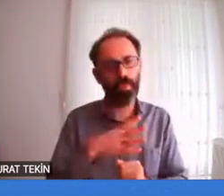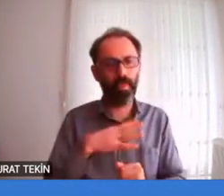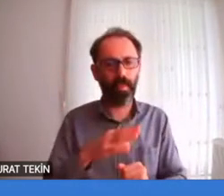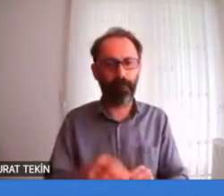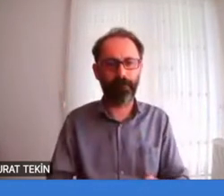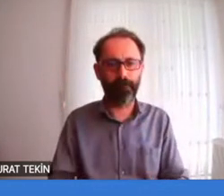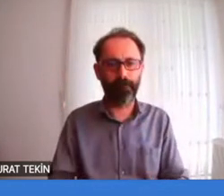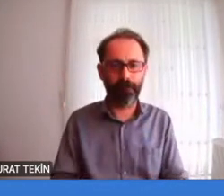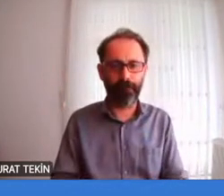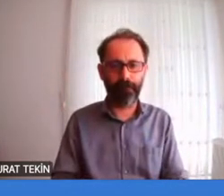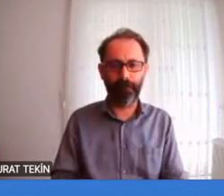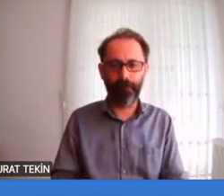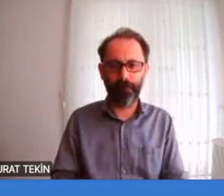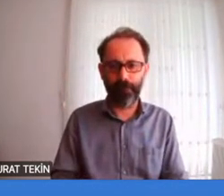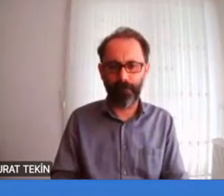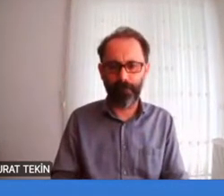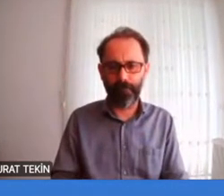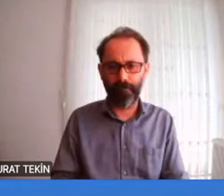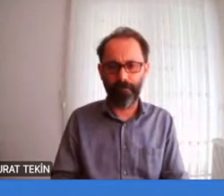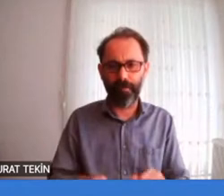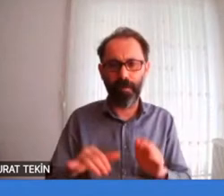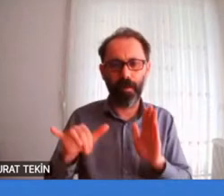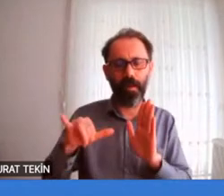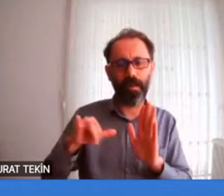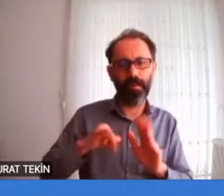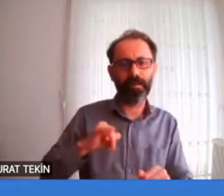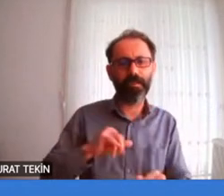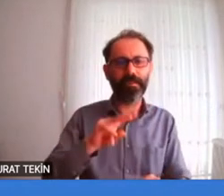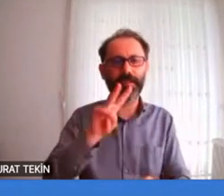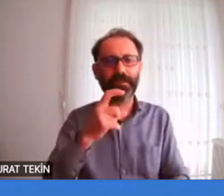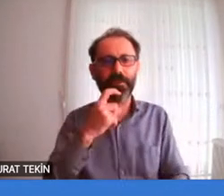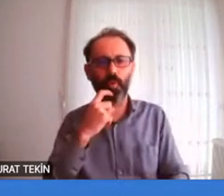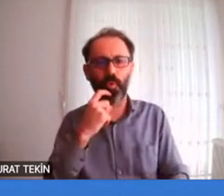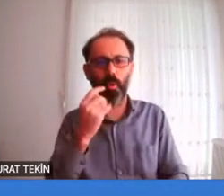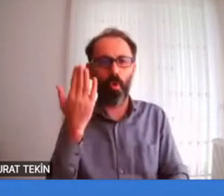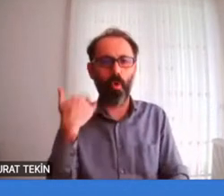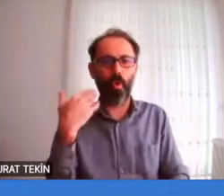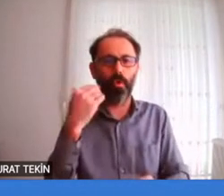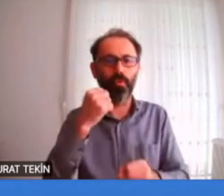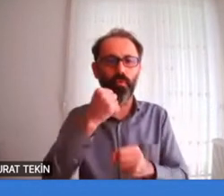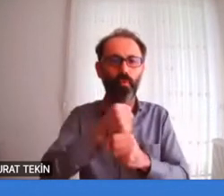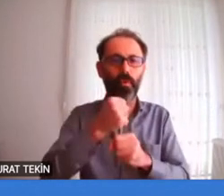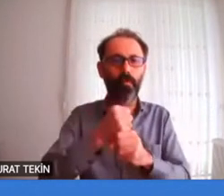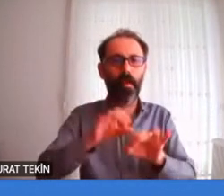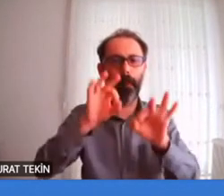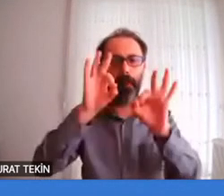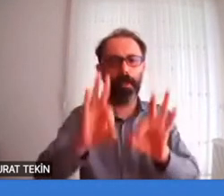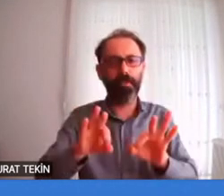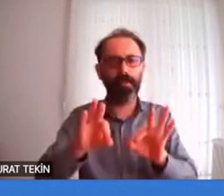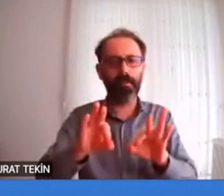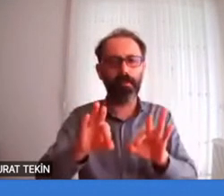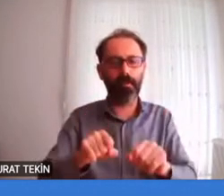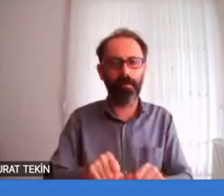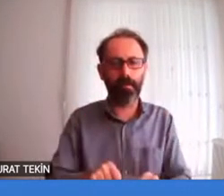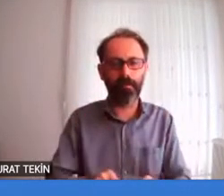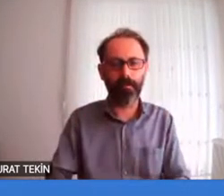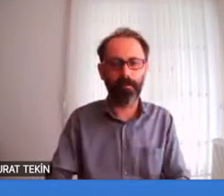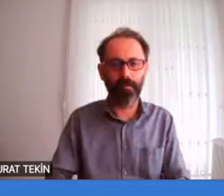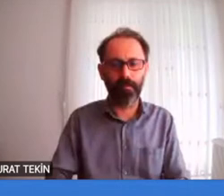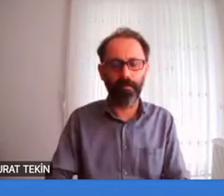Merhabalar, ben Buğra Çiftçi. Yaklaşık 2 yıldır bu takımla gururla çalışıyorum. Spor psikolog olarak görev yapıyorum